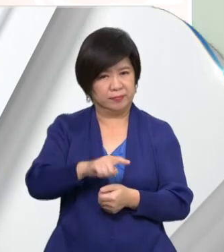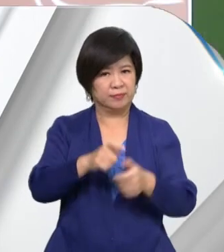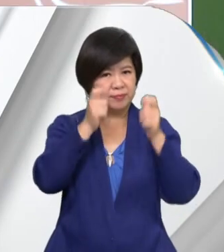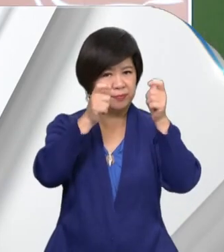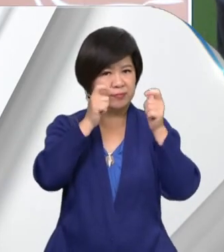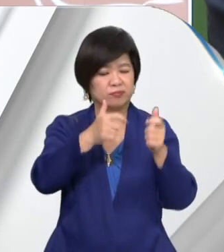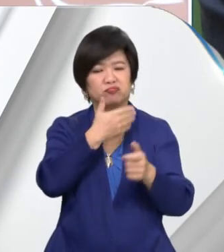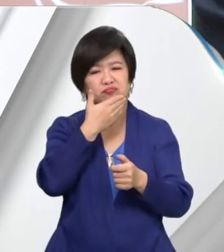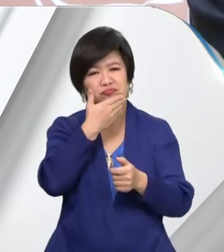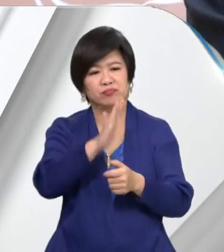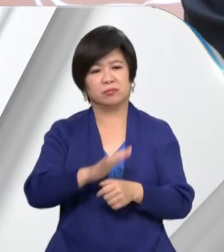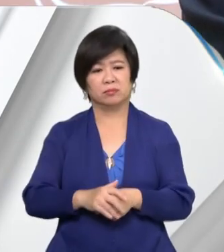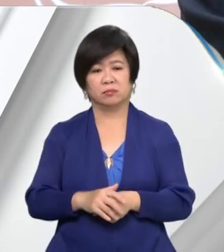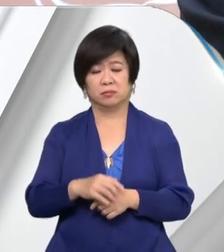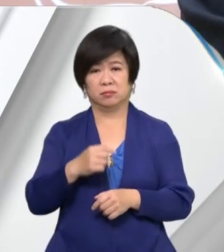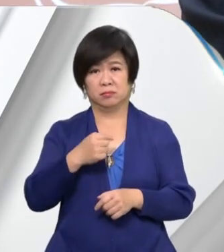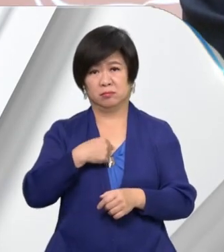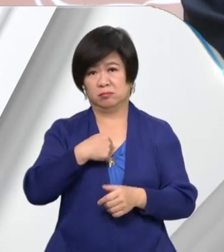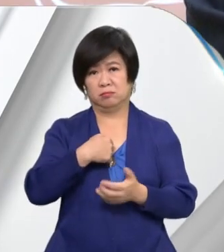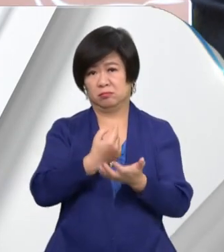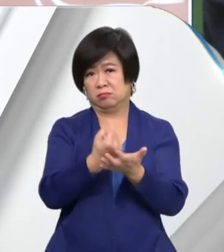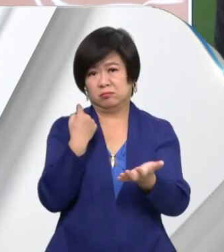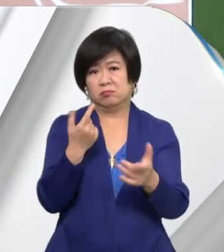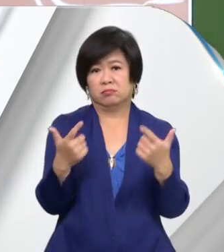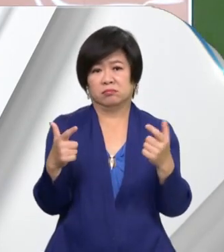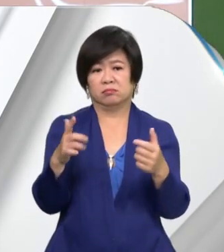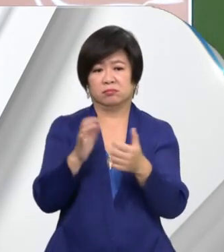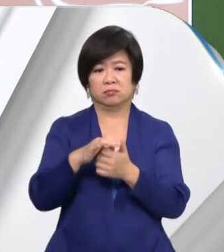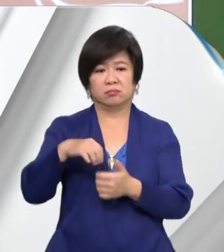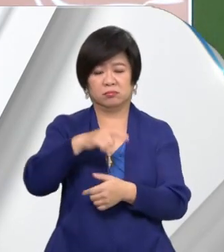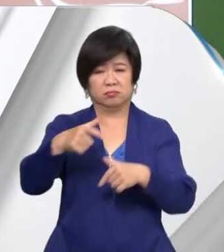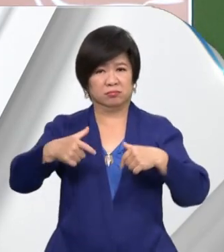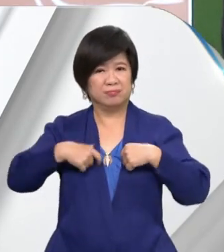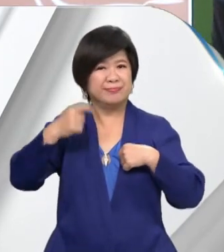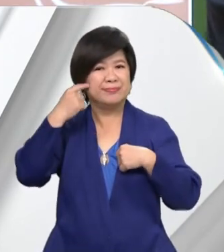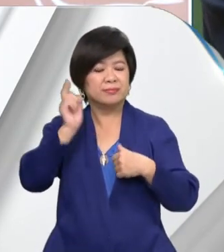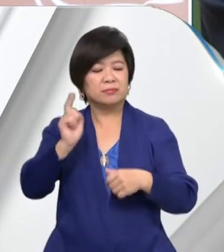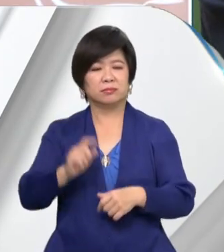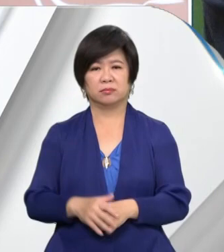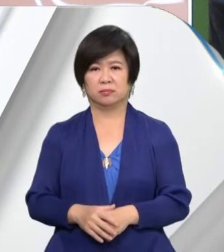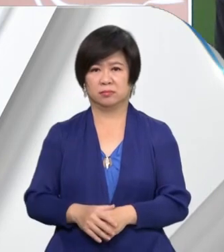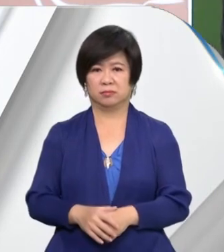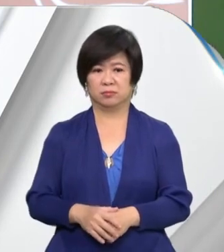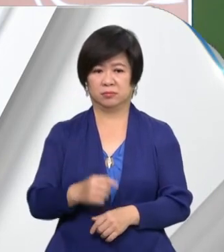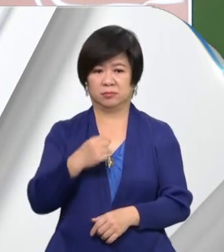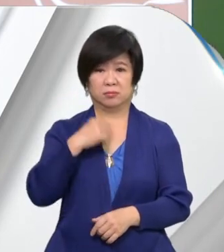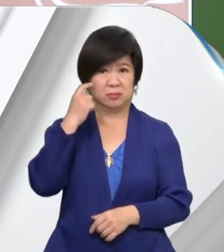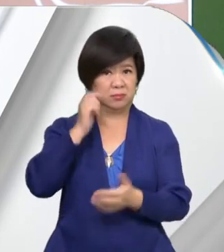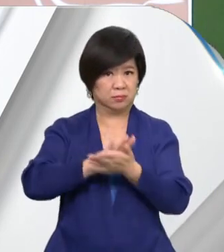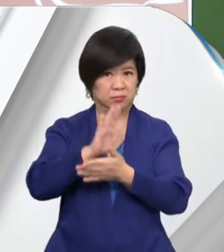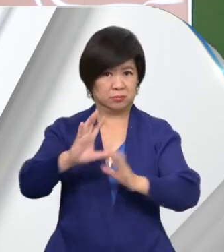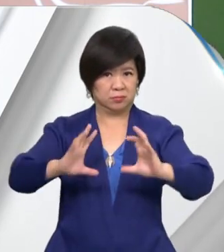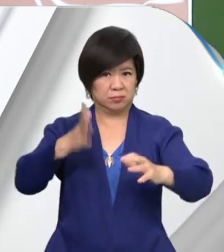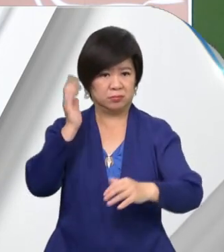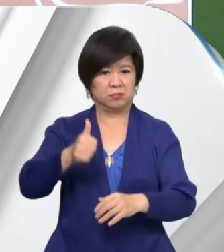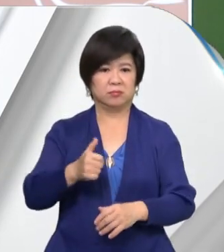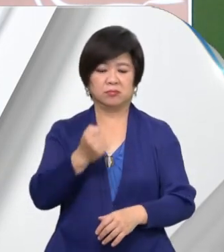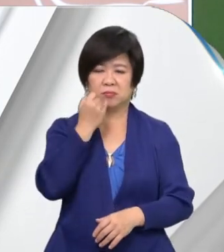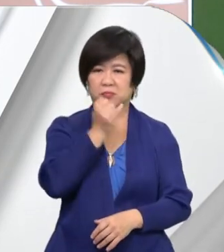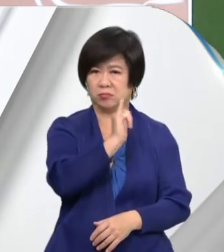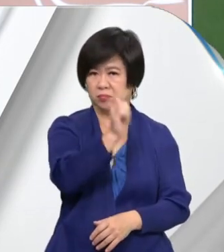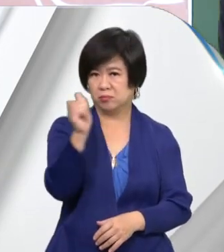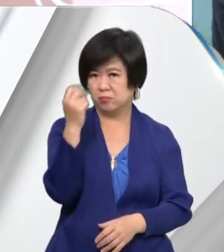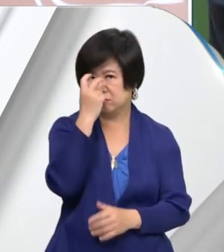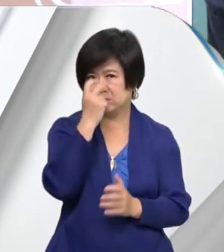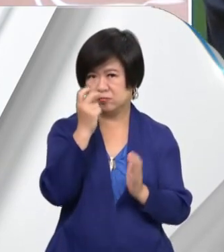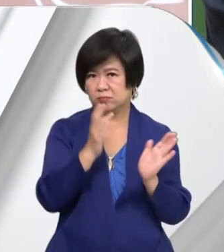好。但是我不会离开高雄。不管各位同学心里面状态怎么看，我认为未来总统可以移动式管理。